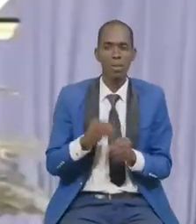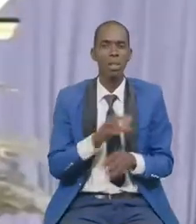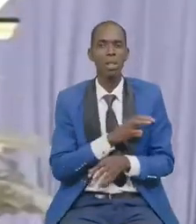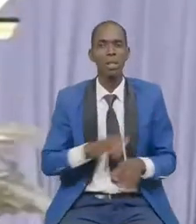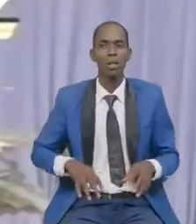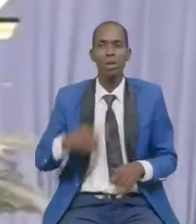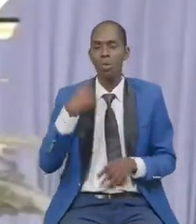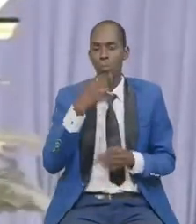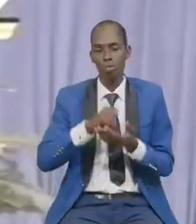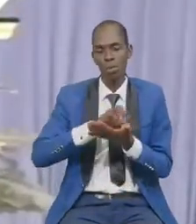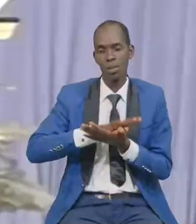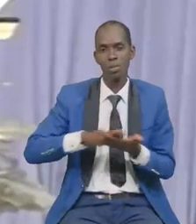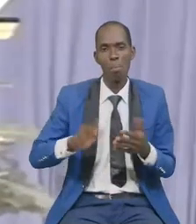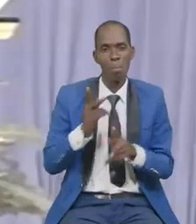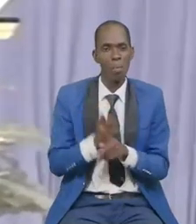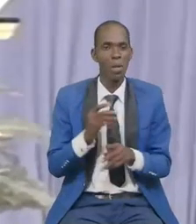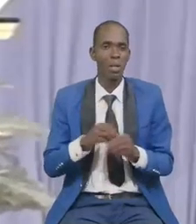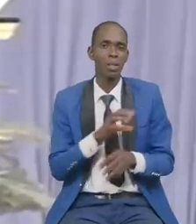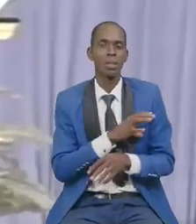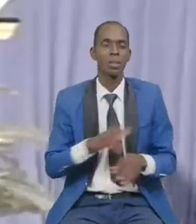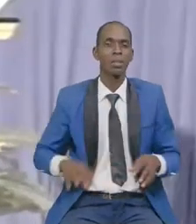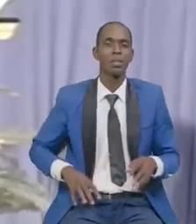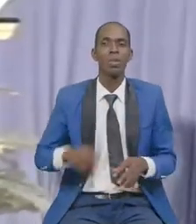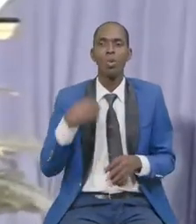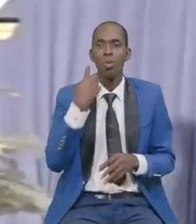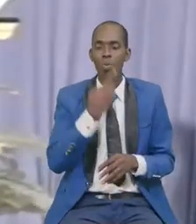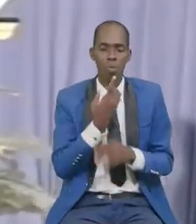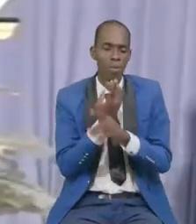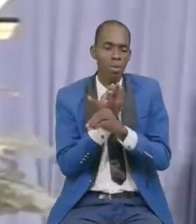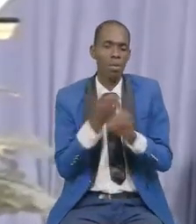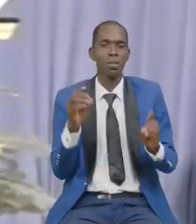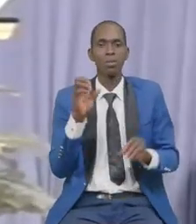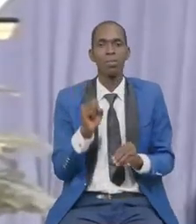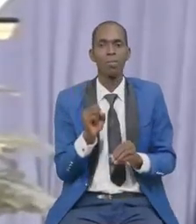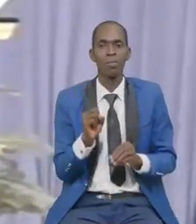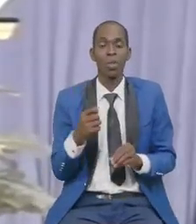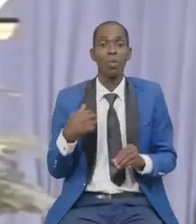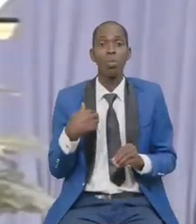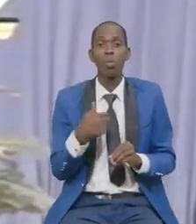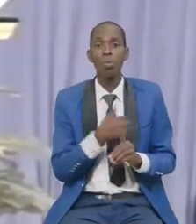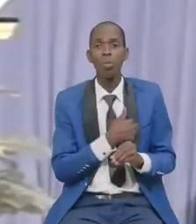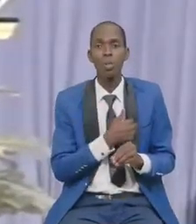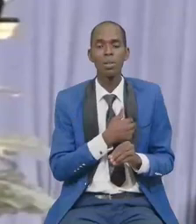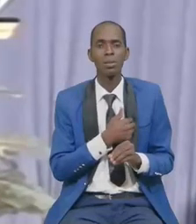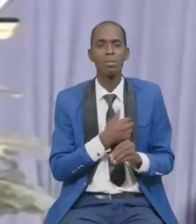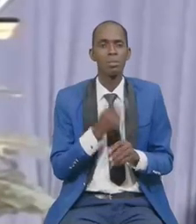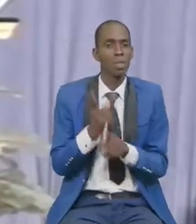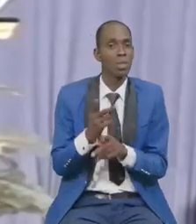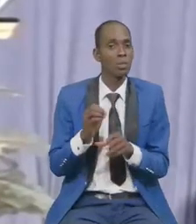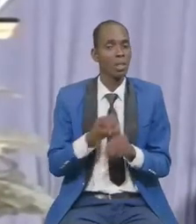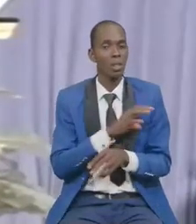Christ qui sanctifie, nous servons un Christ qui délivre, nous servons un Christ qui